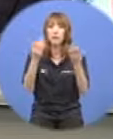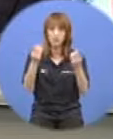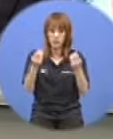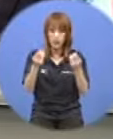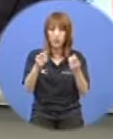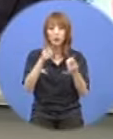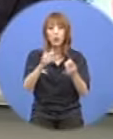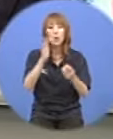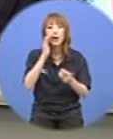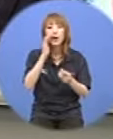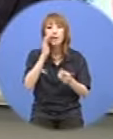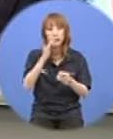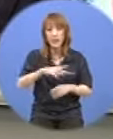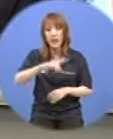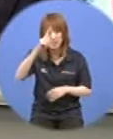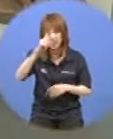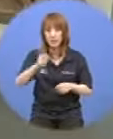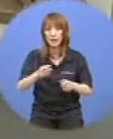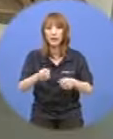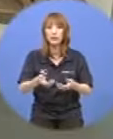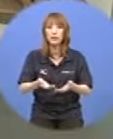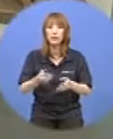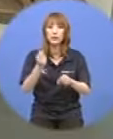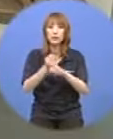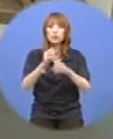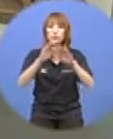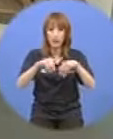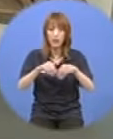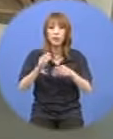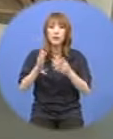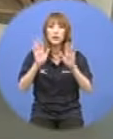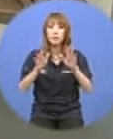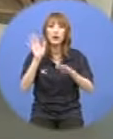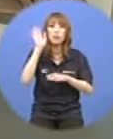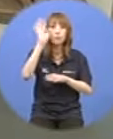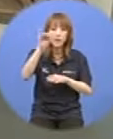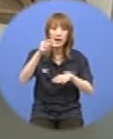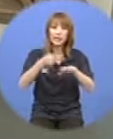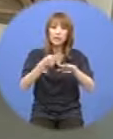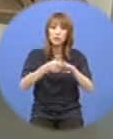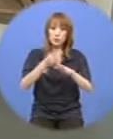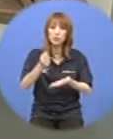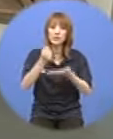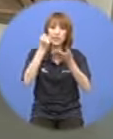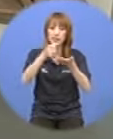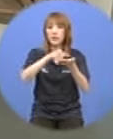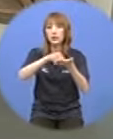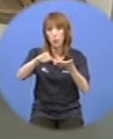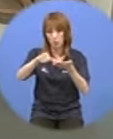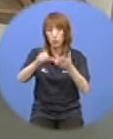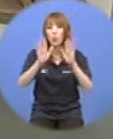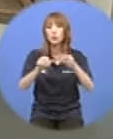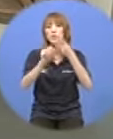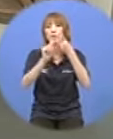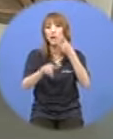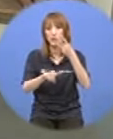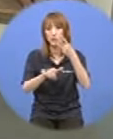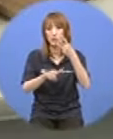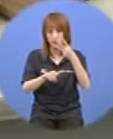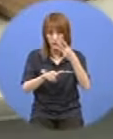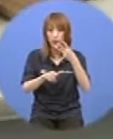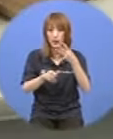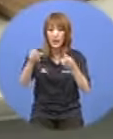初めてできて、今はですね未来技術遺産に登録されたり、また今年の3月なんですが科学遺